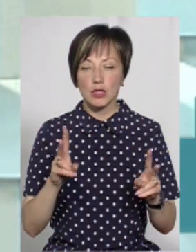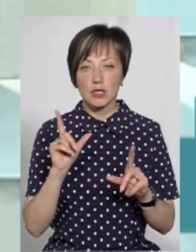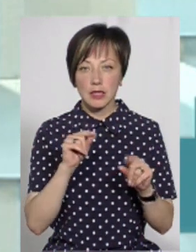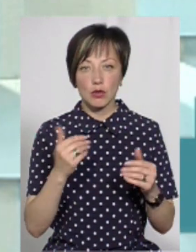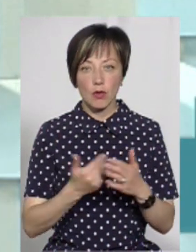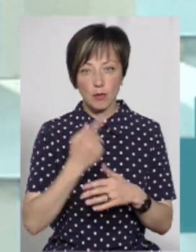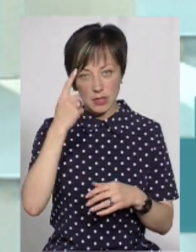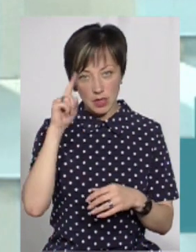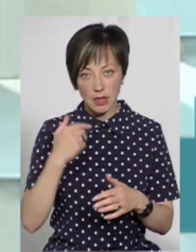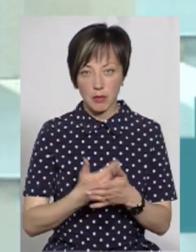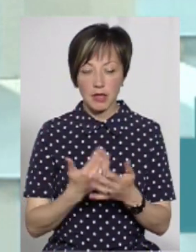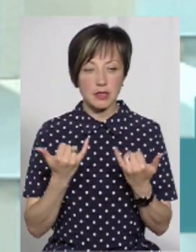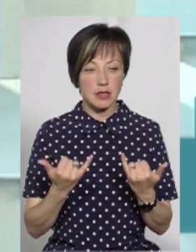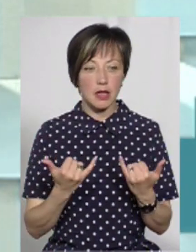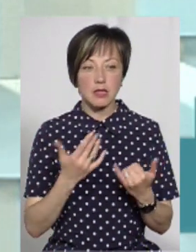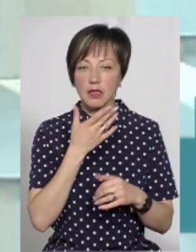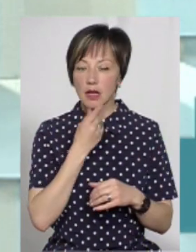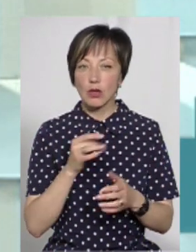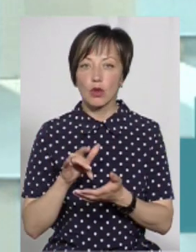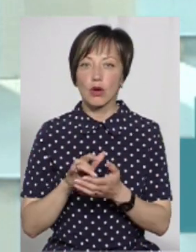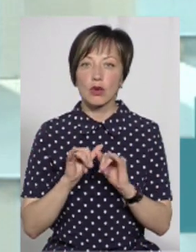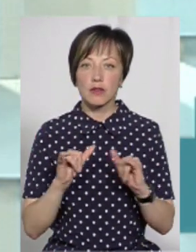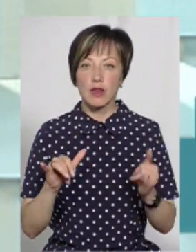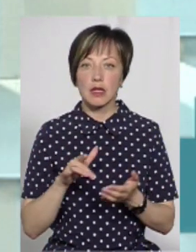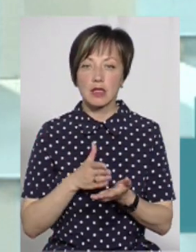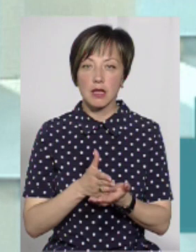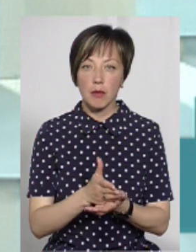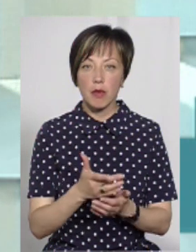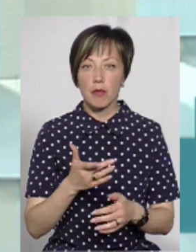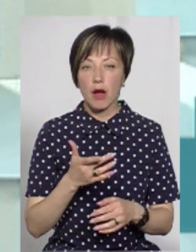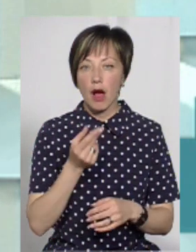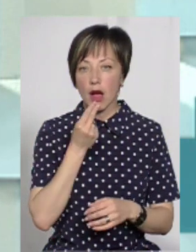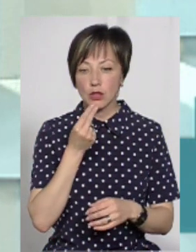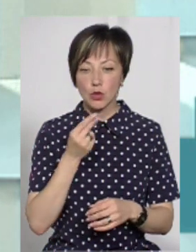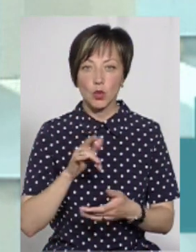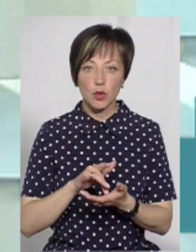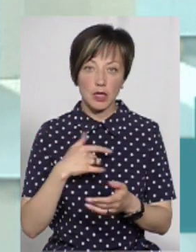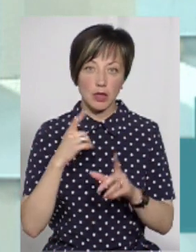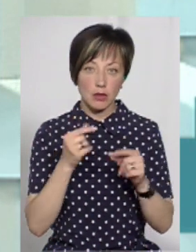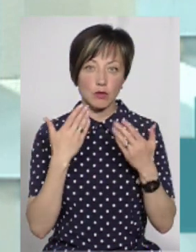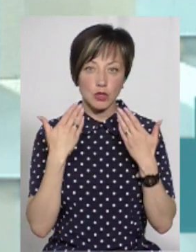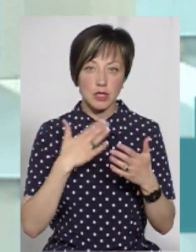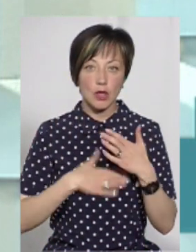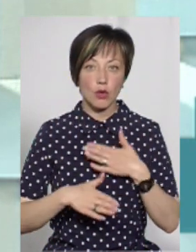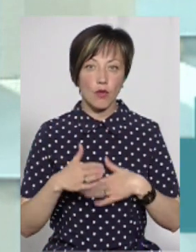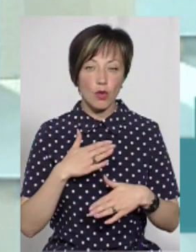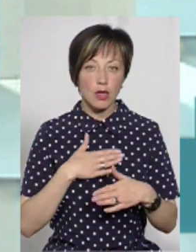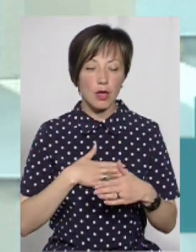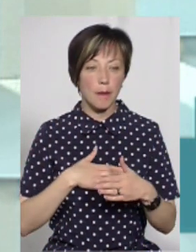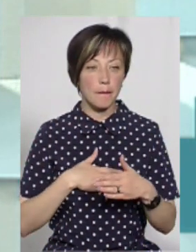новими знаннями. І, наприклад, зараз дуже гарно розвивається напрямок гастротуризму, тому що якщо я їду відпочити, я ще з